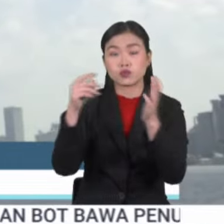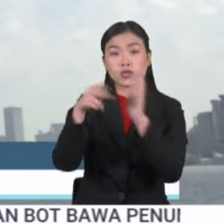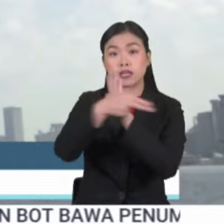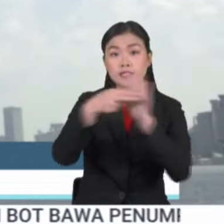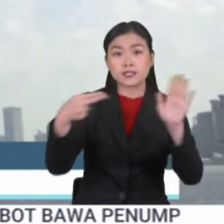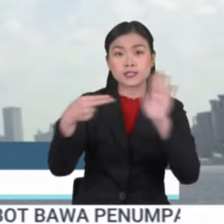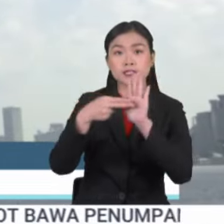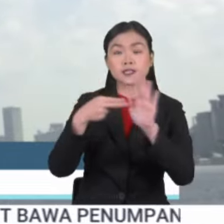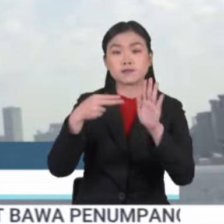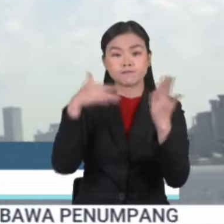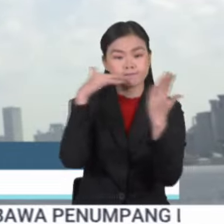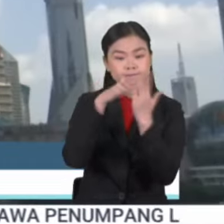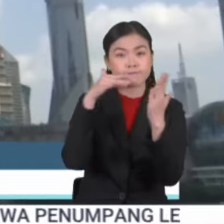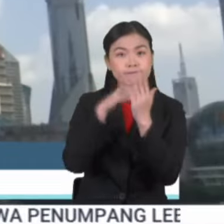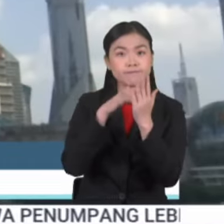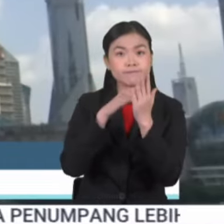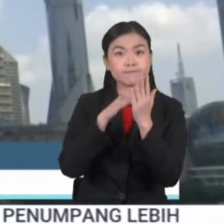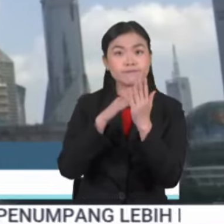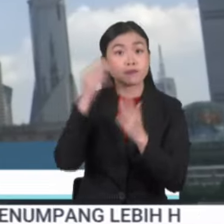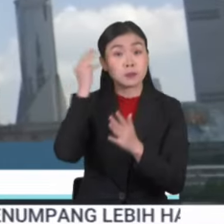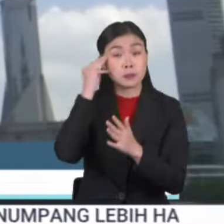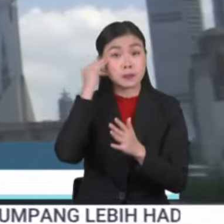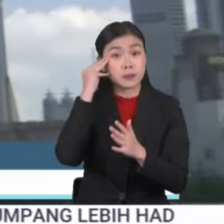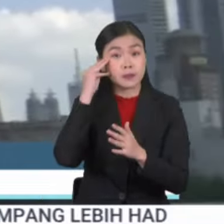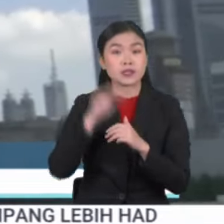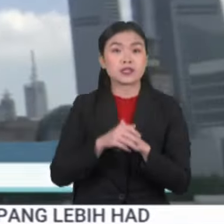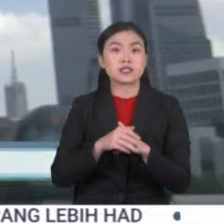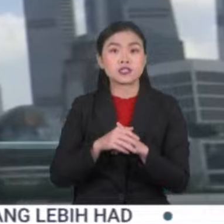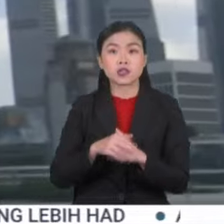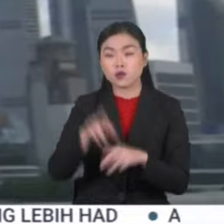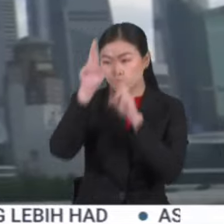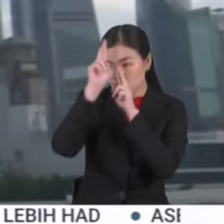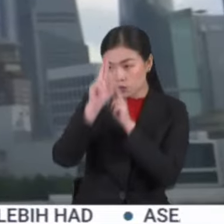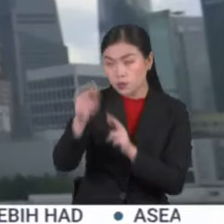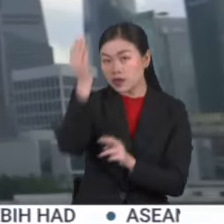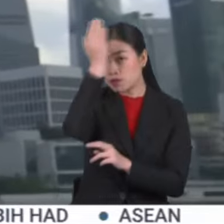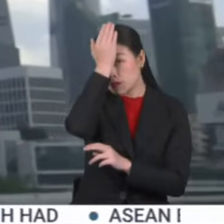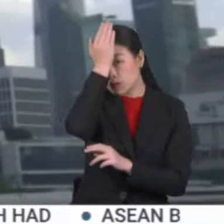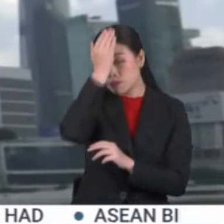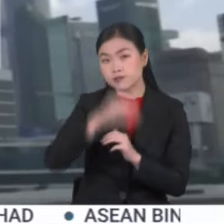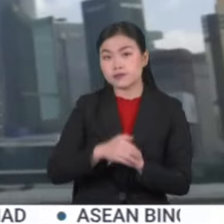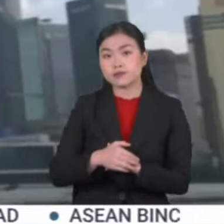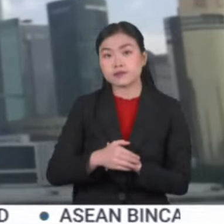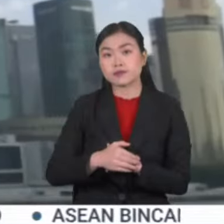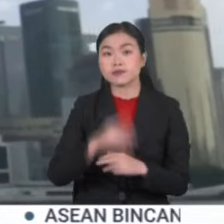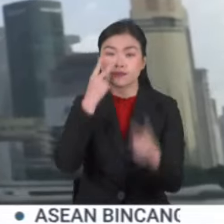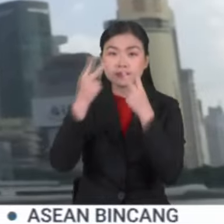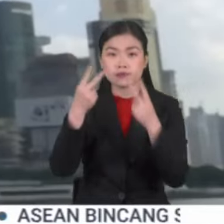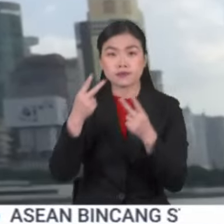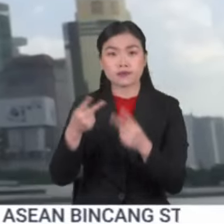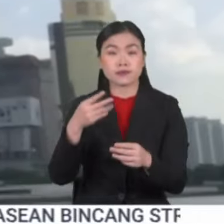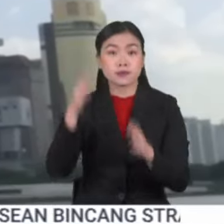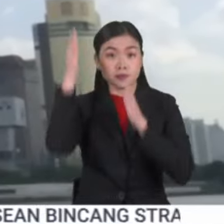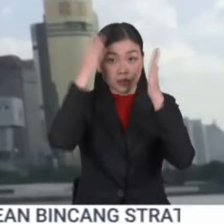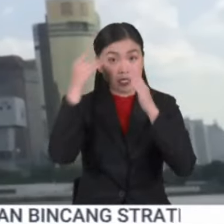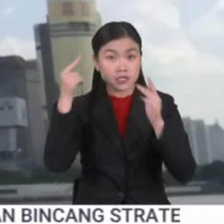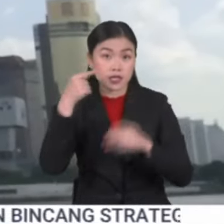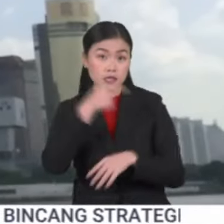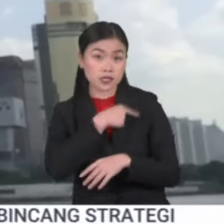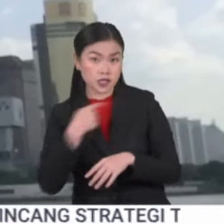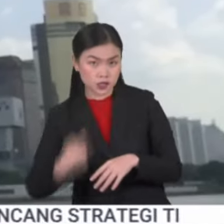Beijing Foreign Studies University. Ia sebagai penghormatan kepada Yang di-Pertuan Agong. Lawatan negara memberi peluang Malaysia dan China